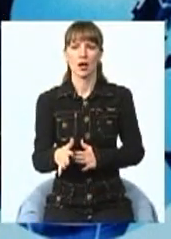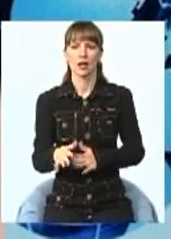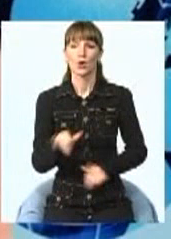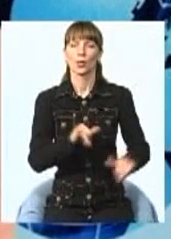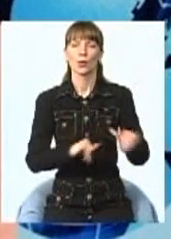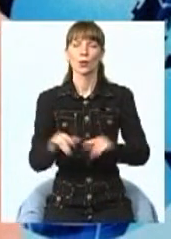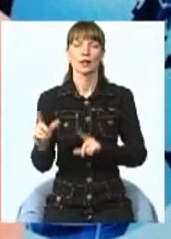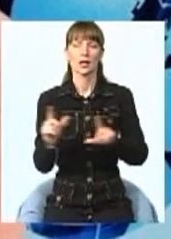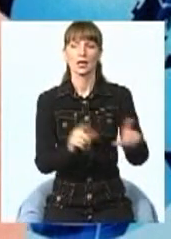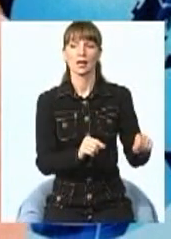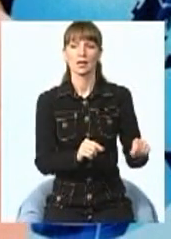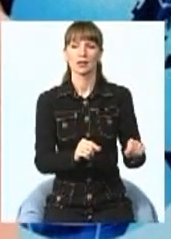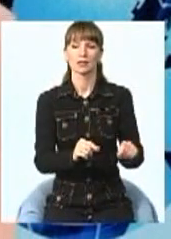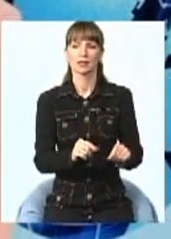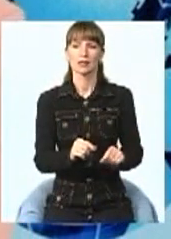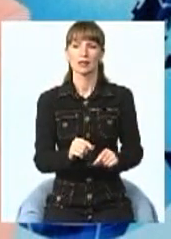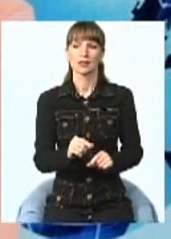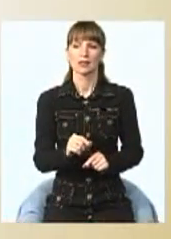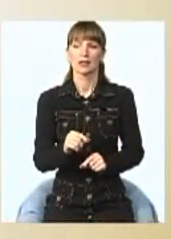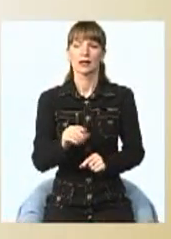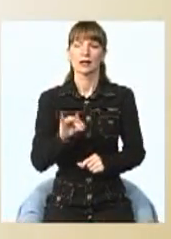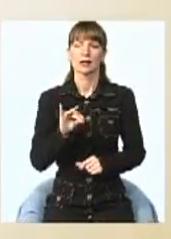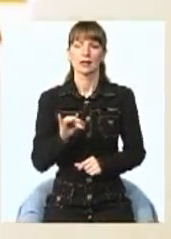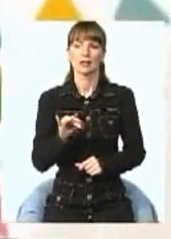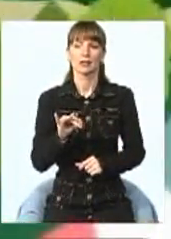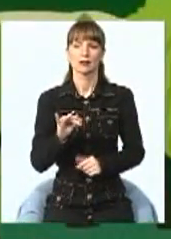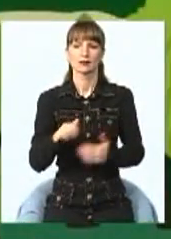куда ехать, если люди не знают.